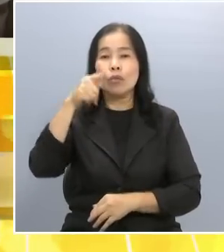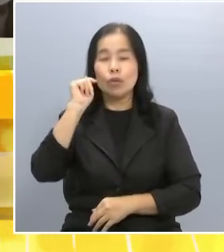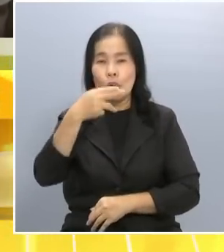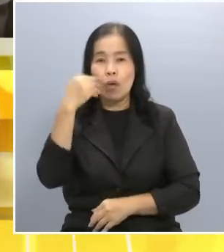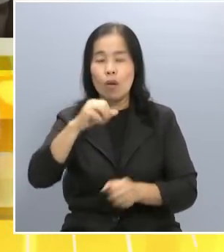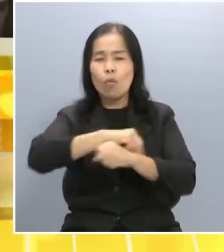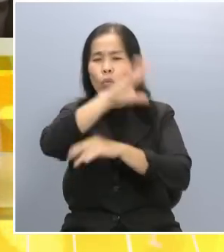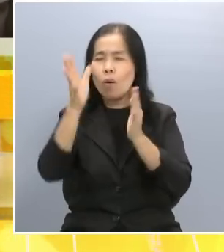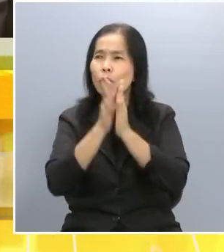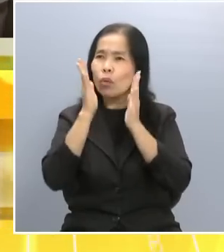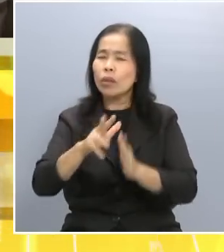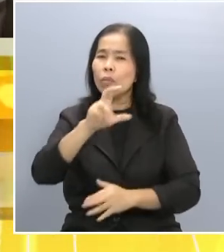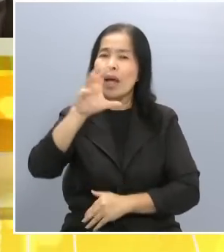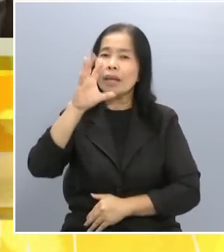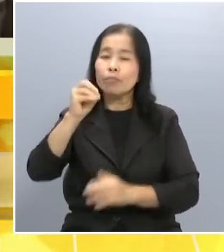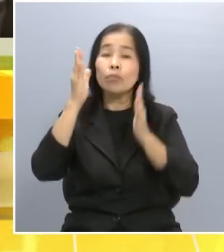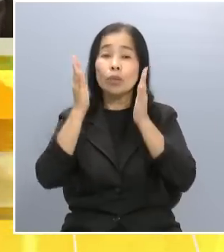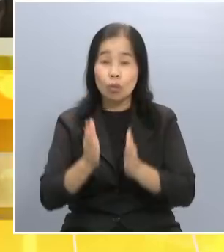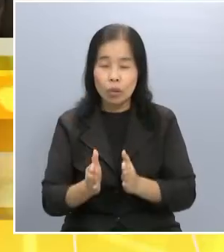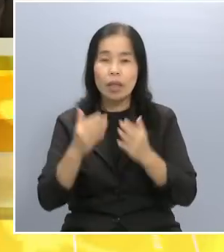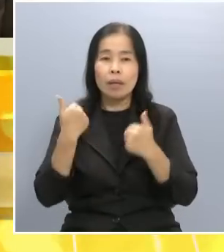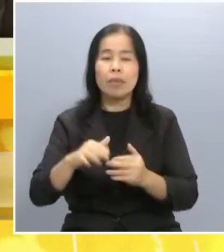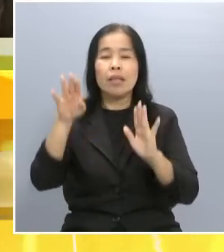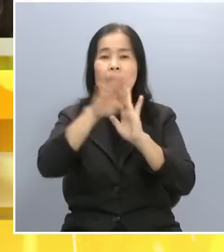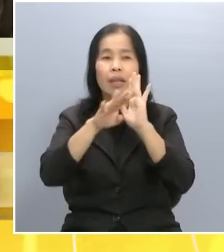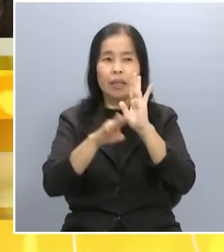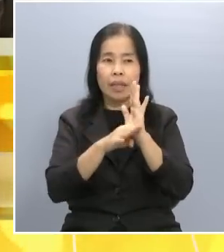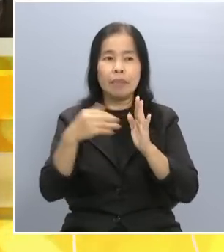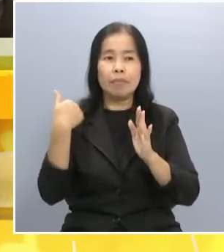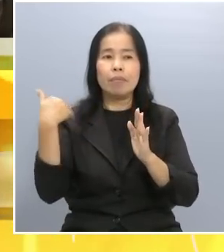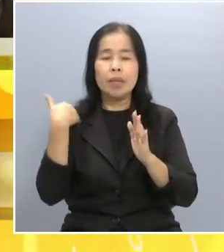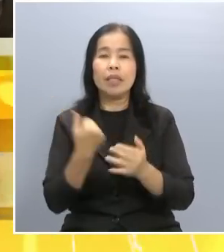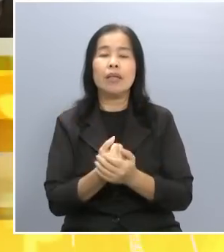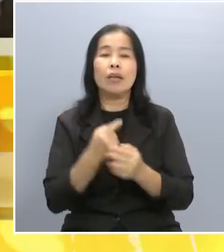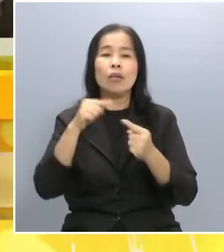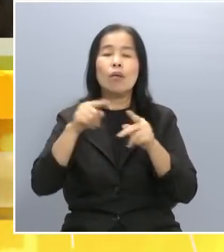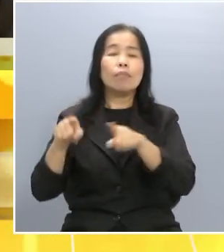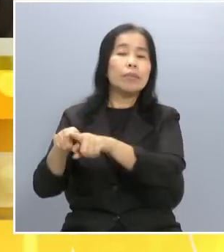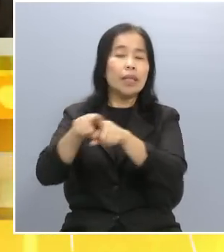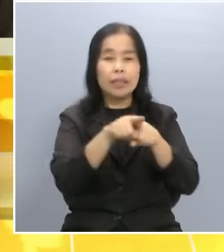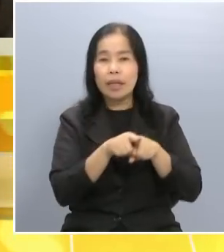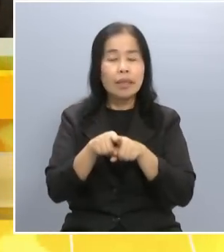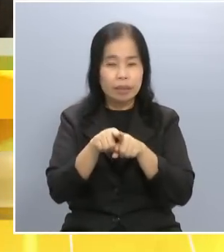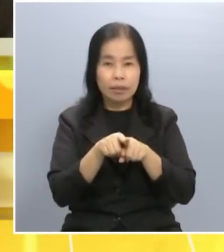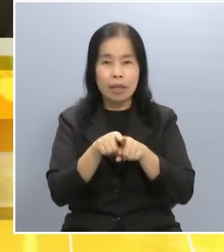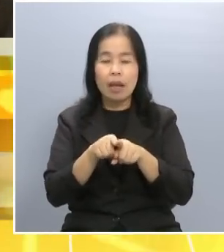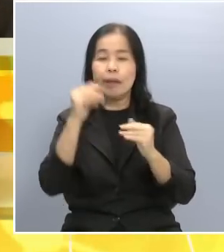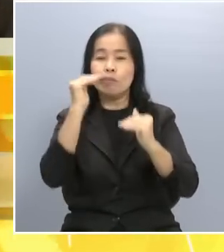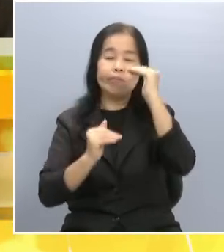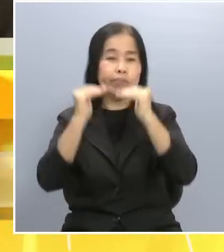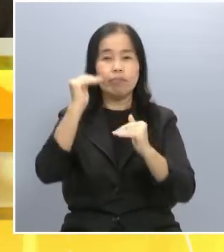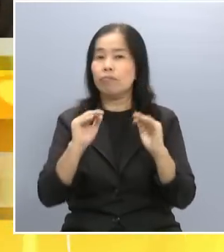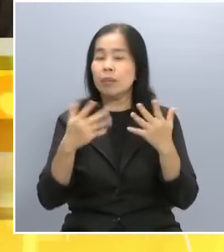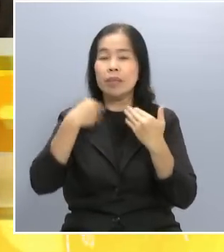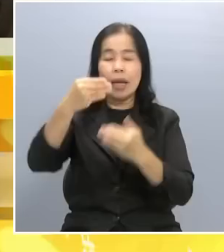350คน 350นายนั้นก็จะมีหลักเกณฑ์ดังกล่าวนี้เพื่อใช้เหมือนกันทุกคนไม่มีใครมีอภิสิทธิ์ที่จะได้